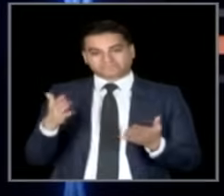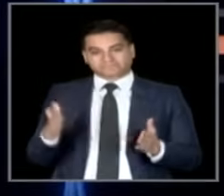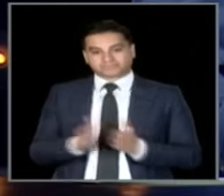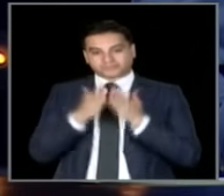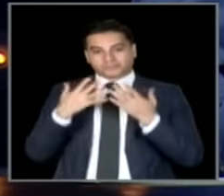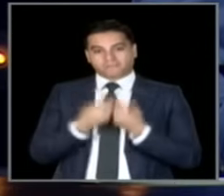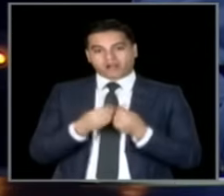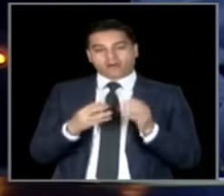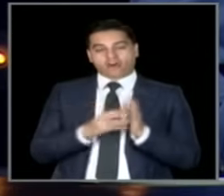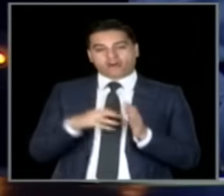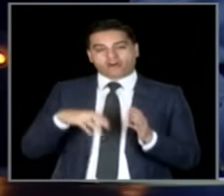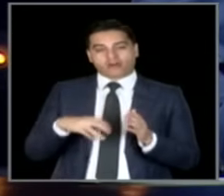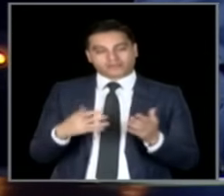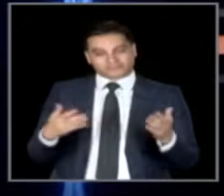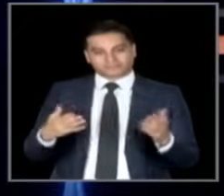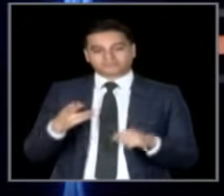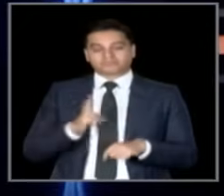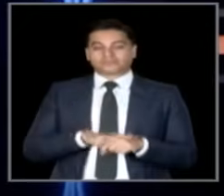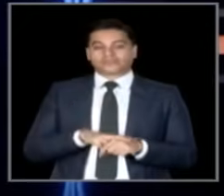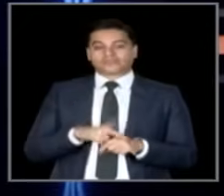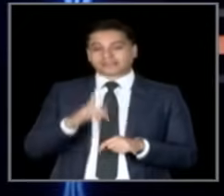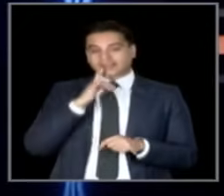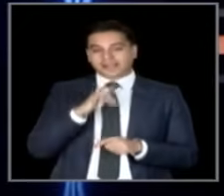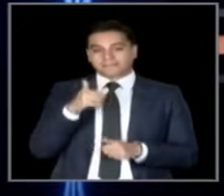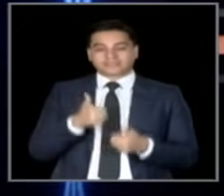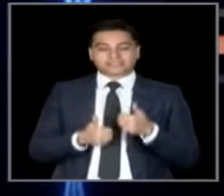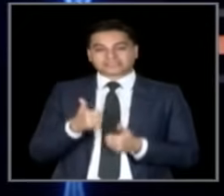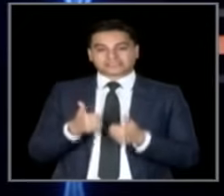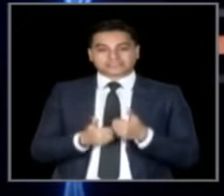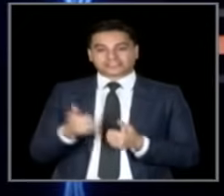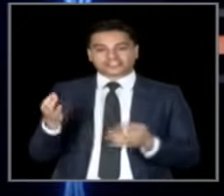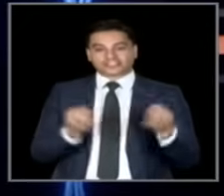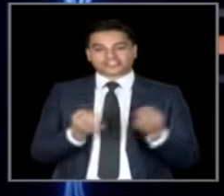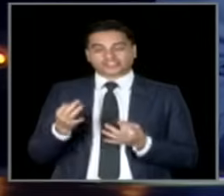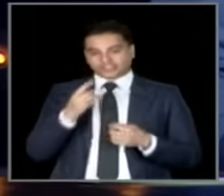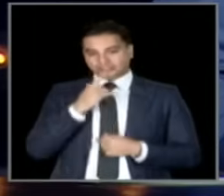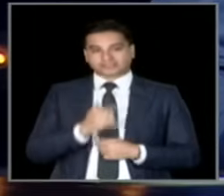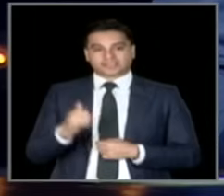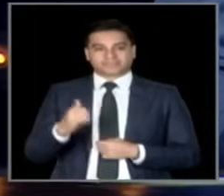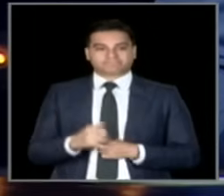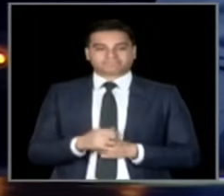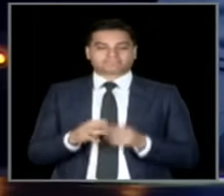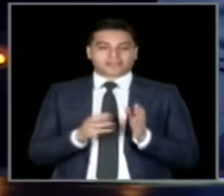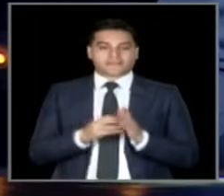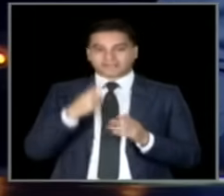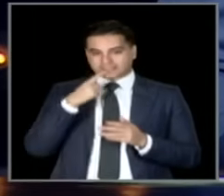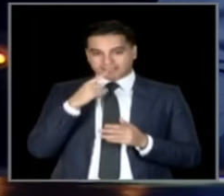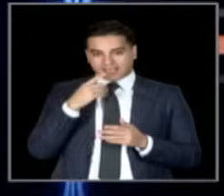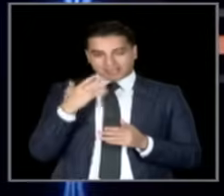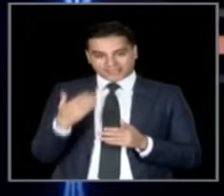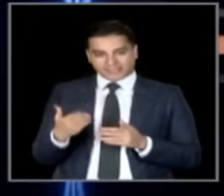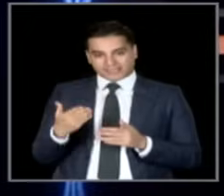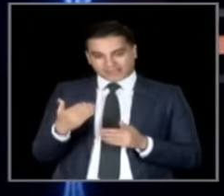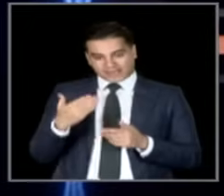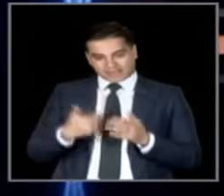بالقاهرة. آه لا، بعدين دايما في بينهم منافسة مستمرة. جامعة اسكندرية أكون أو